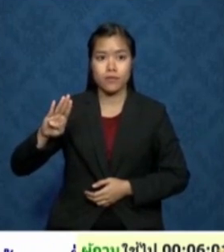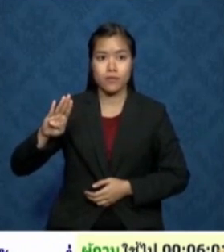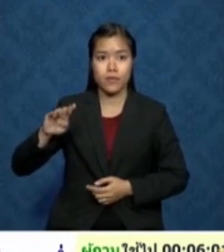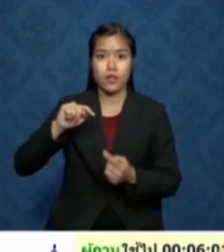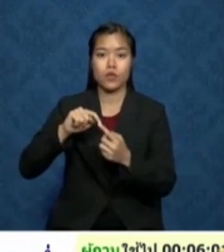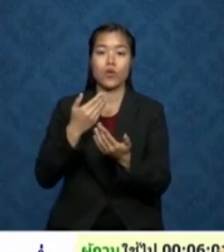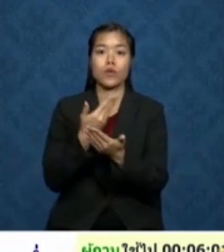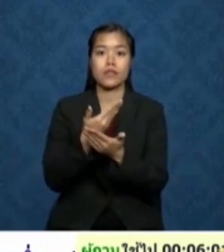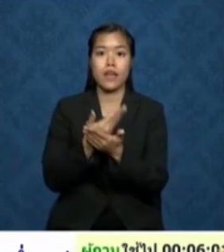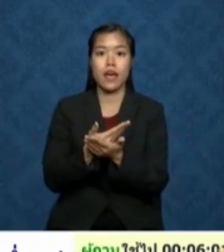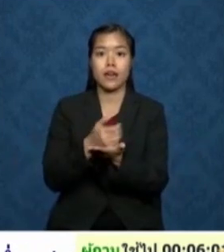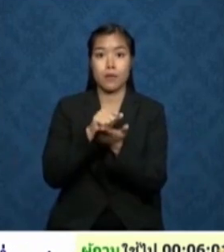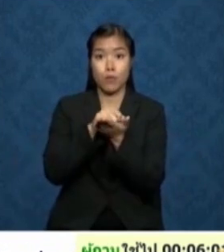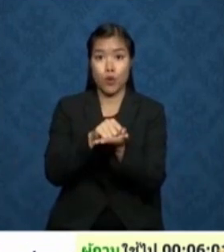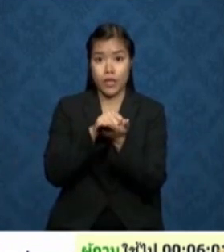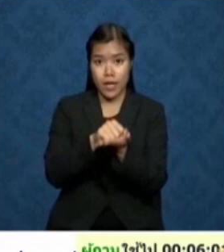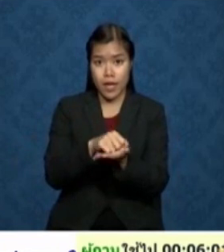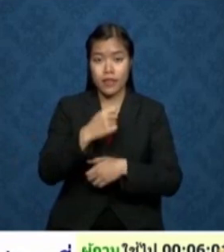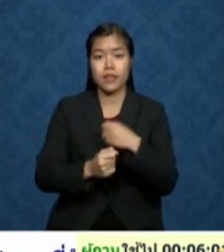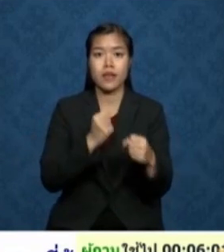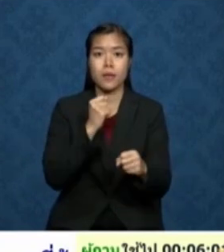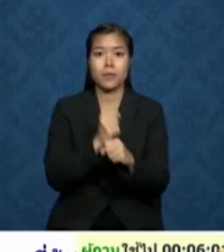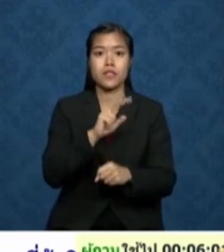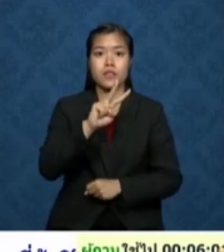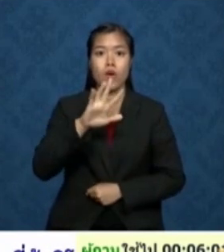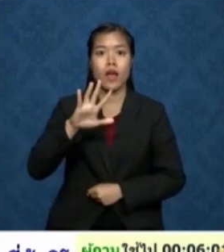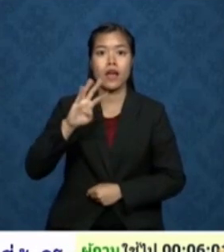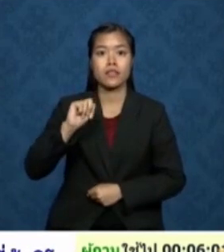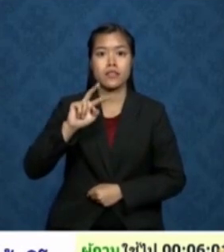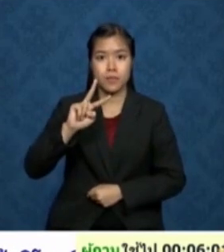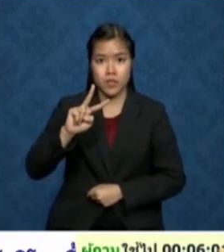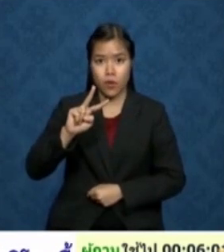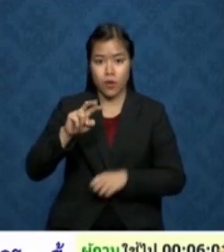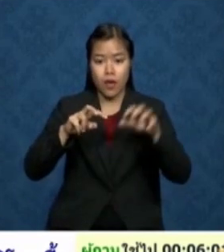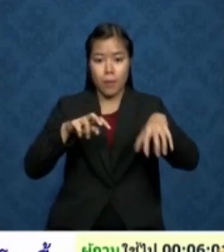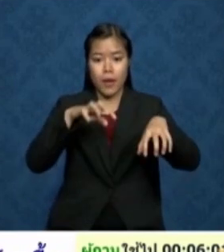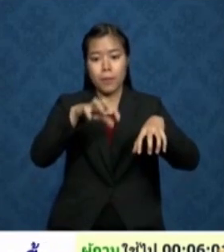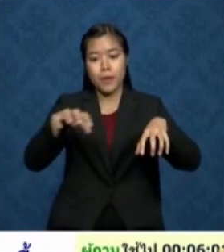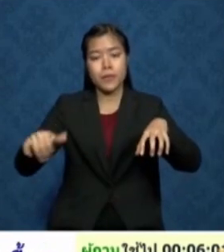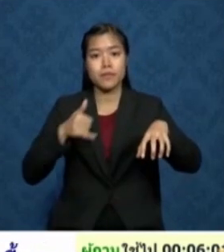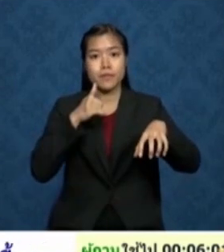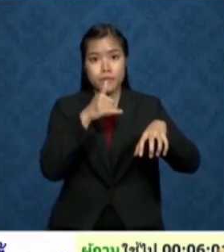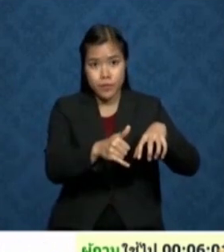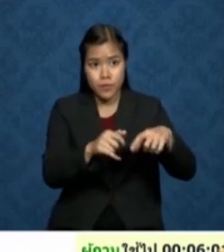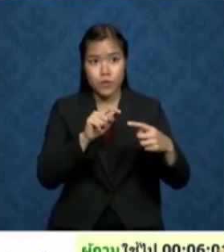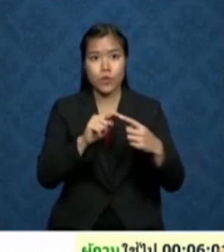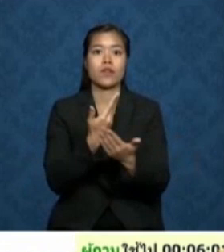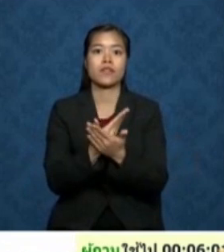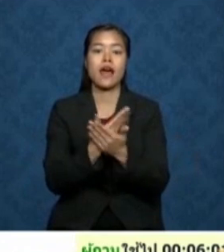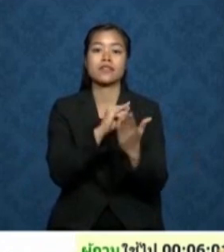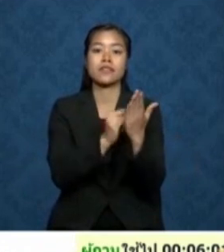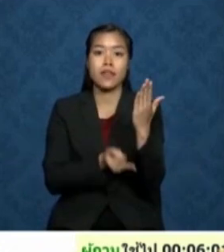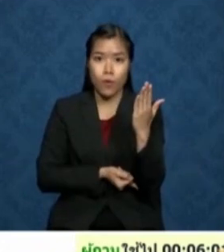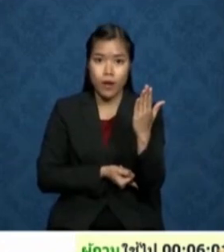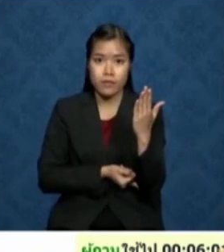ยด้วยราคาสินค้าและบิการปี 2.542เราเข้าไปดูใน์ที่ต่ๆเรามทั้งภานิศจังหวัดท